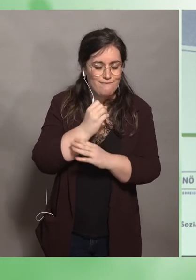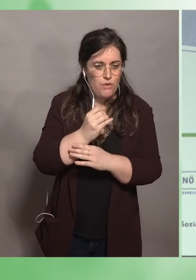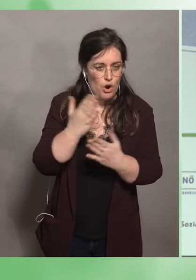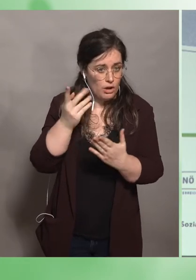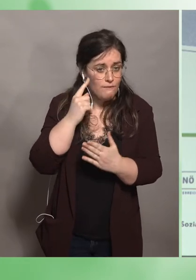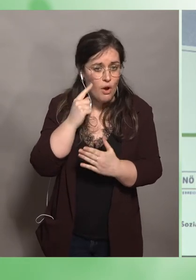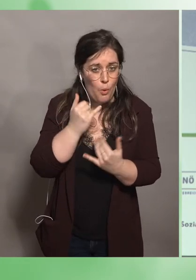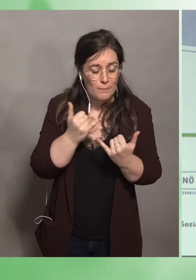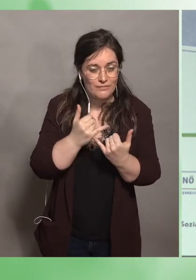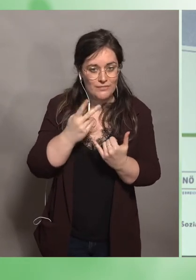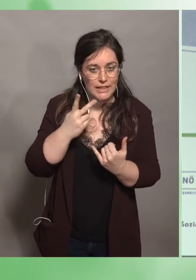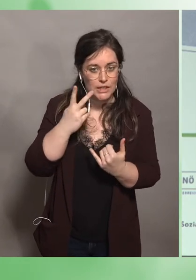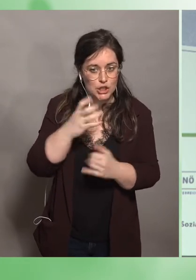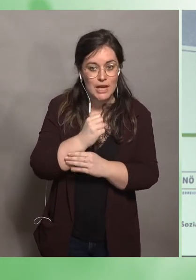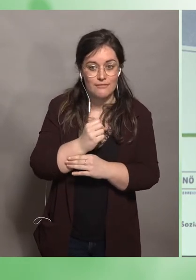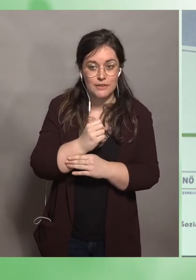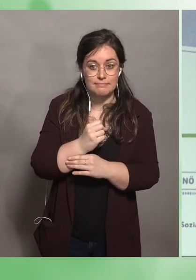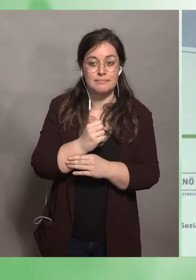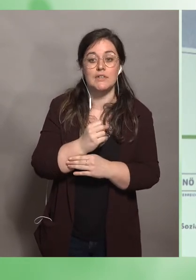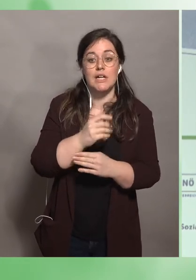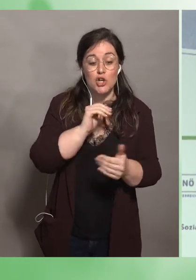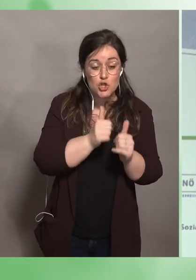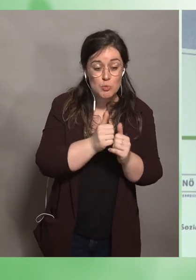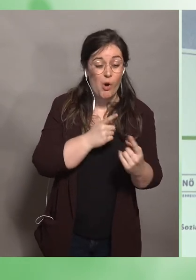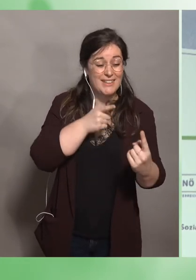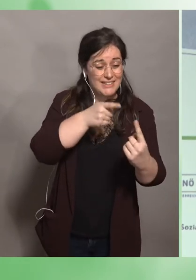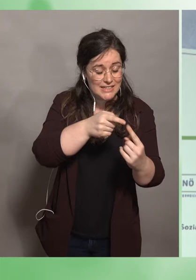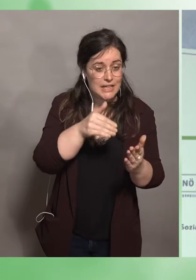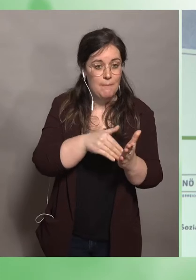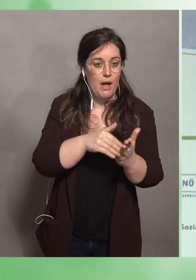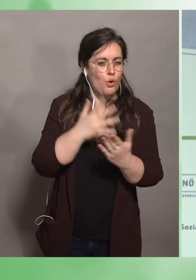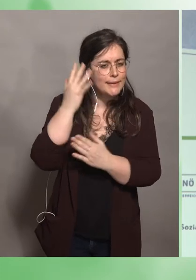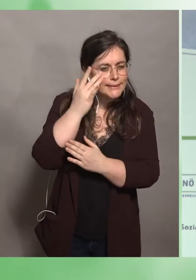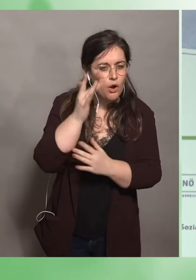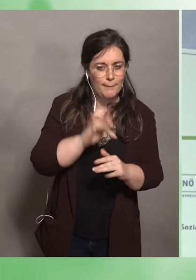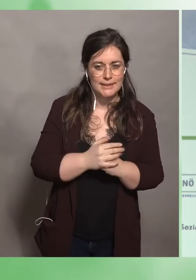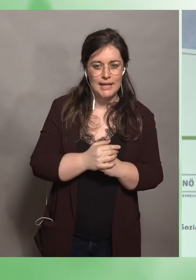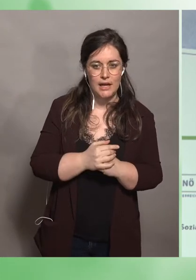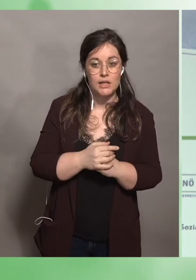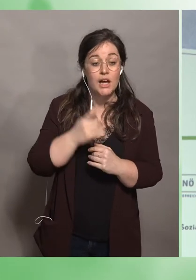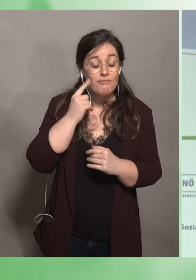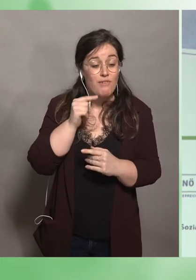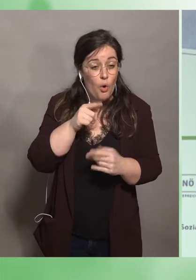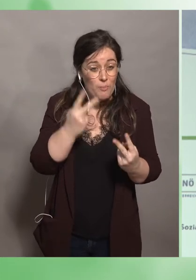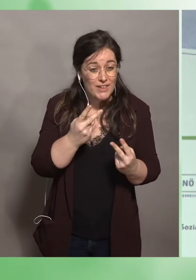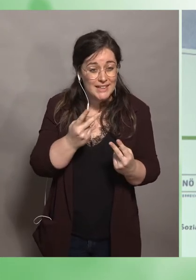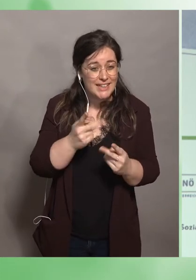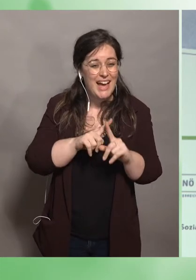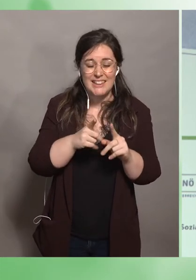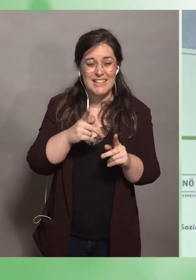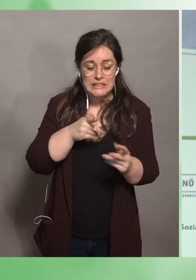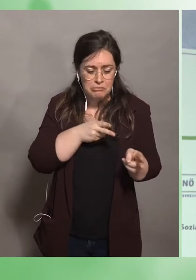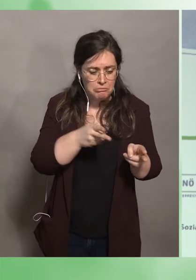es eben nicht nur wichtig, dass man sich Ziele setzt und Visionen hat und Träume hat. Und warum ist es so wichtig, diese zu haben? Weil man sonst gar nicht den Weg